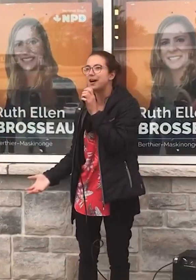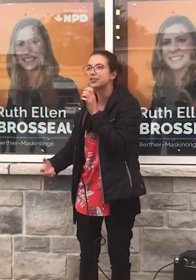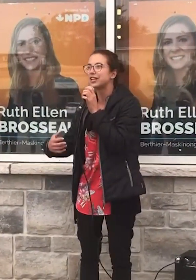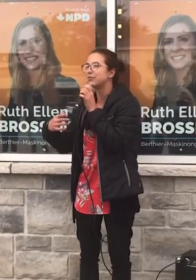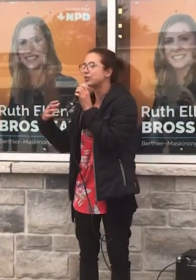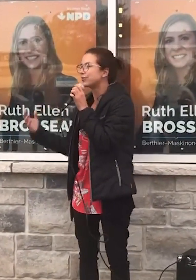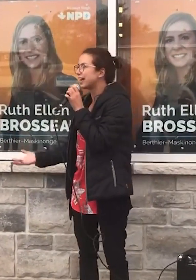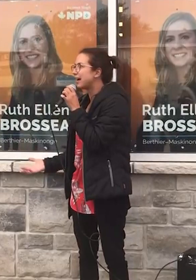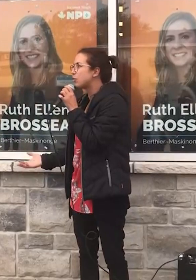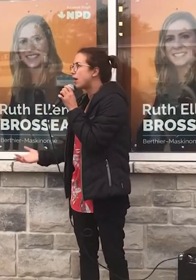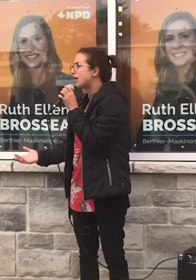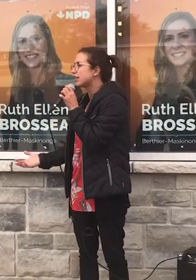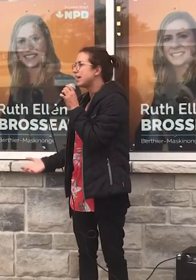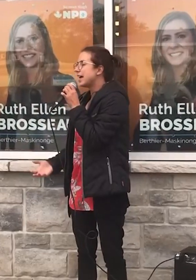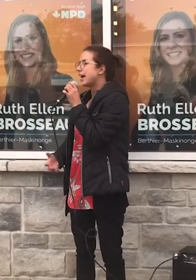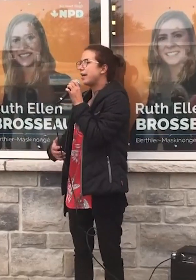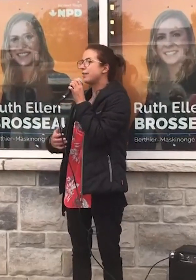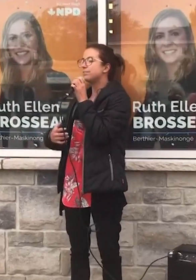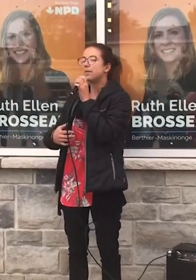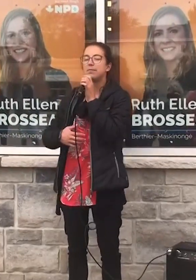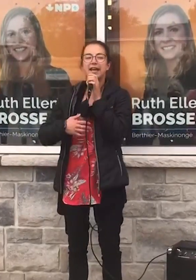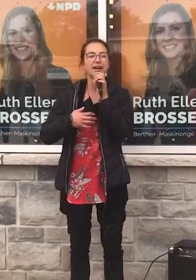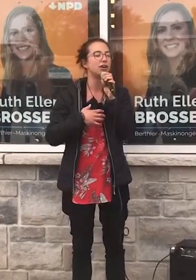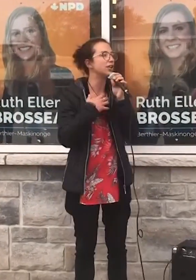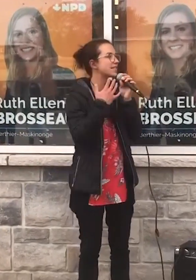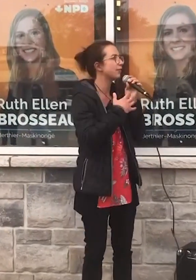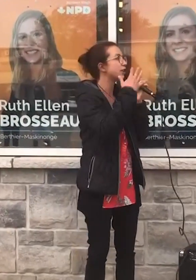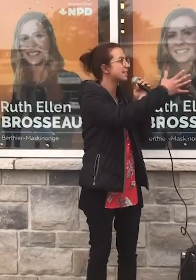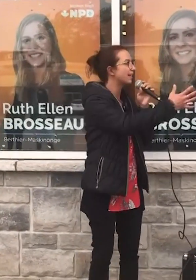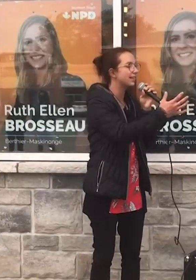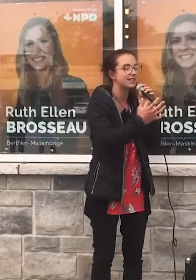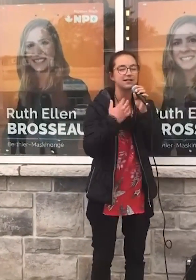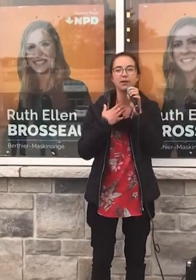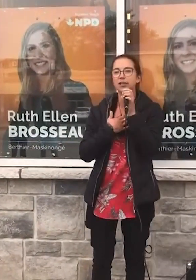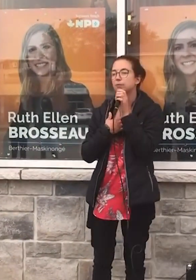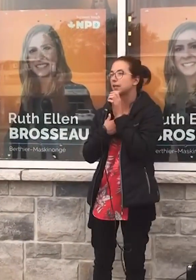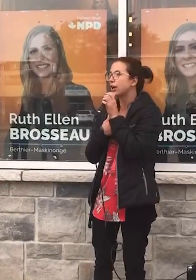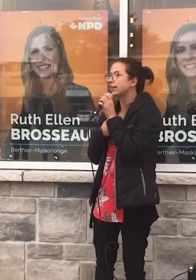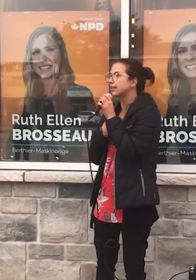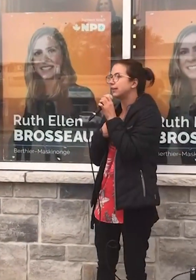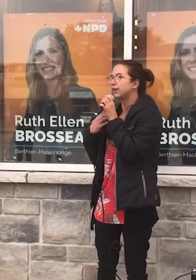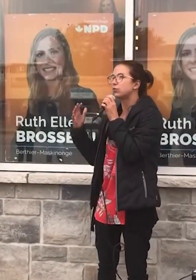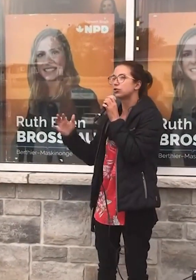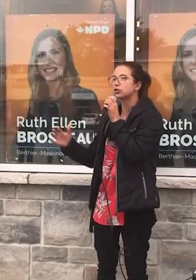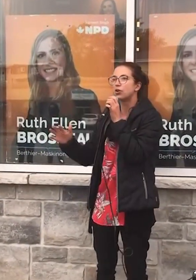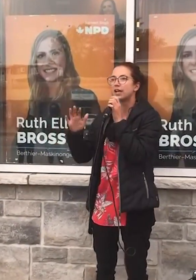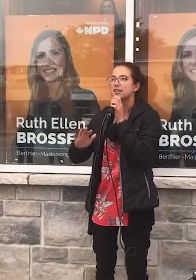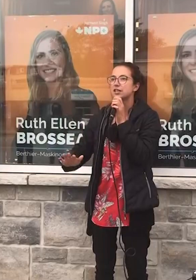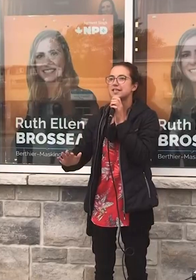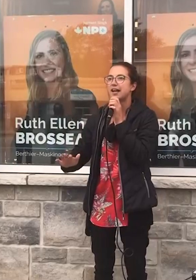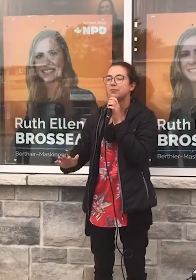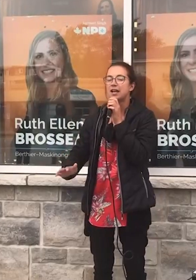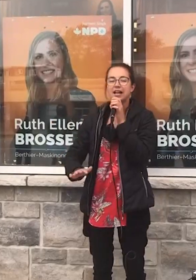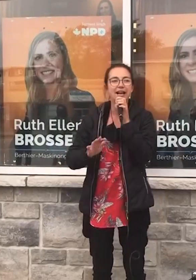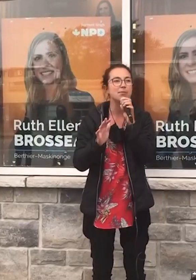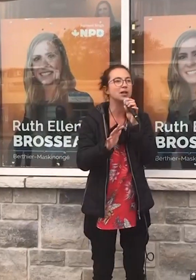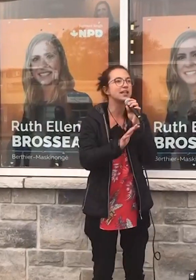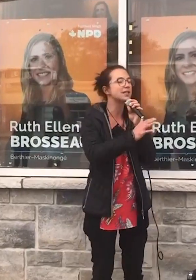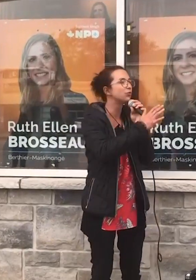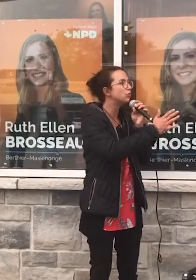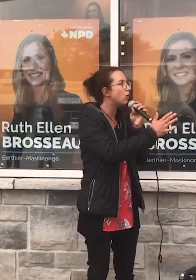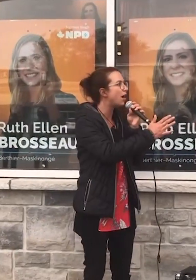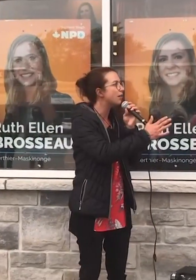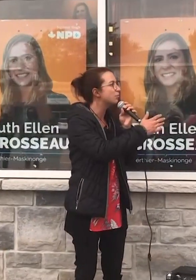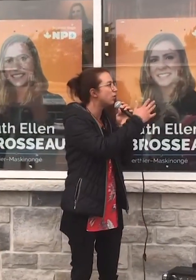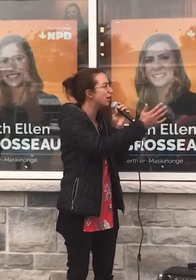vous offrir à manger, vous offrir à boire. Mais votre santé, c'est vraiment notre priorité. Fait qu'aujourd'hui, on garde ça simple. L